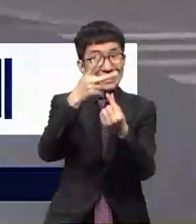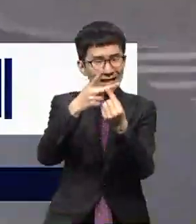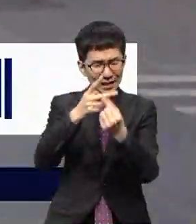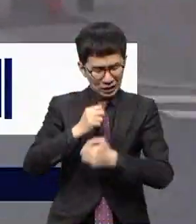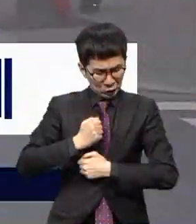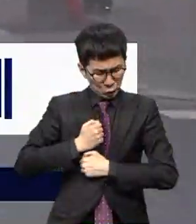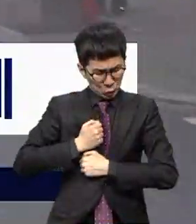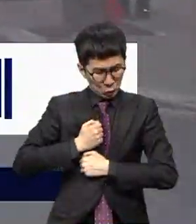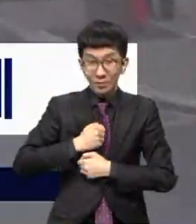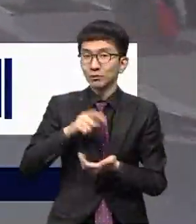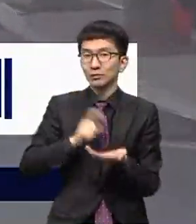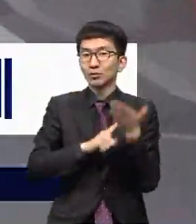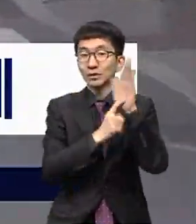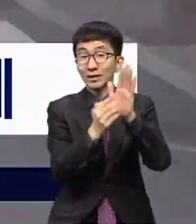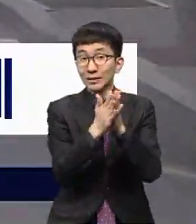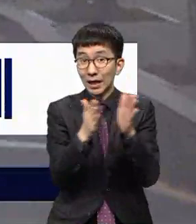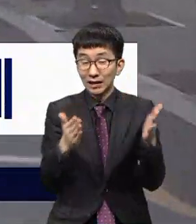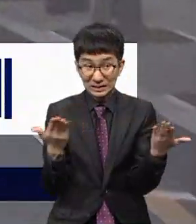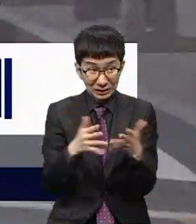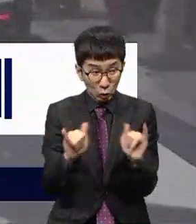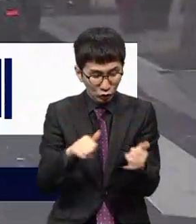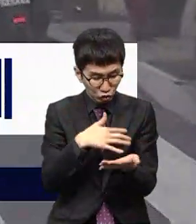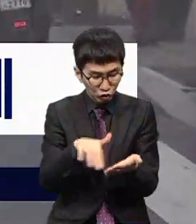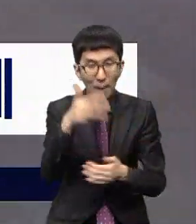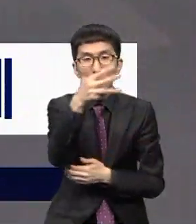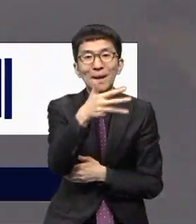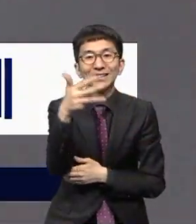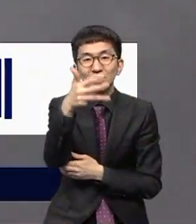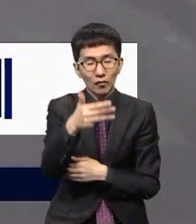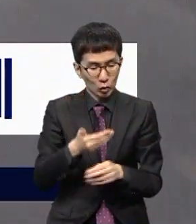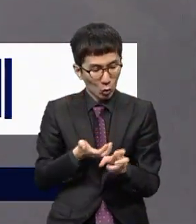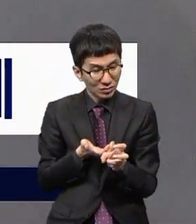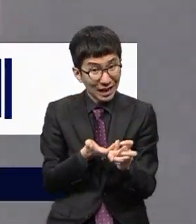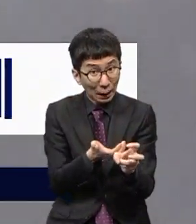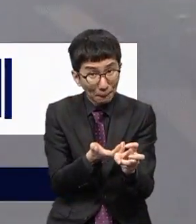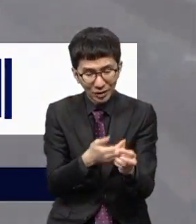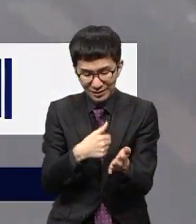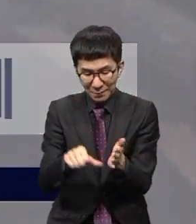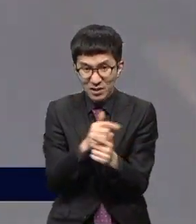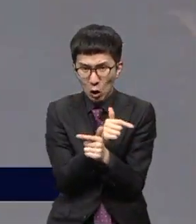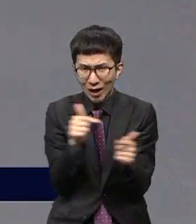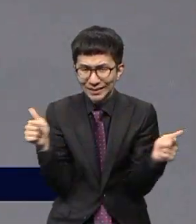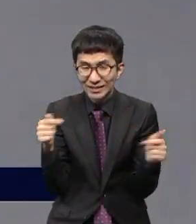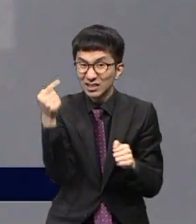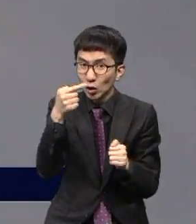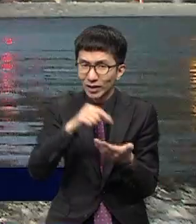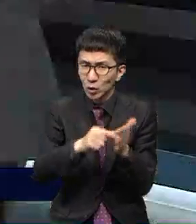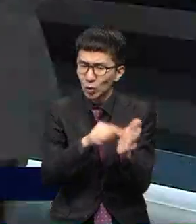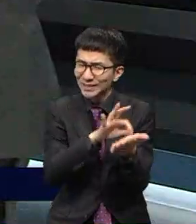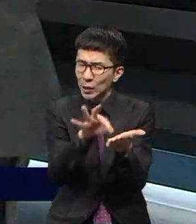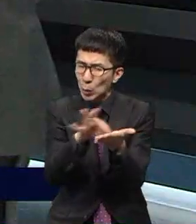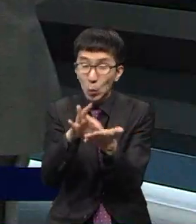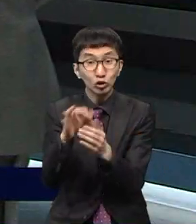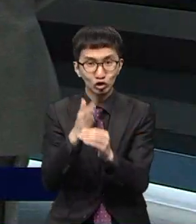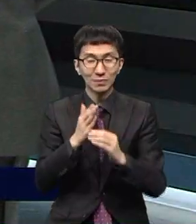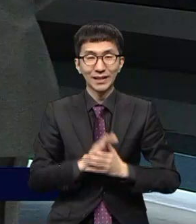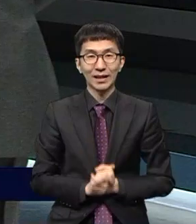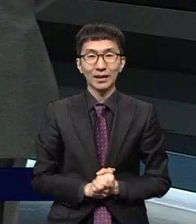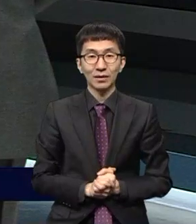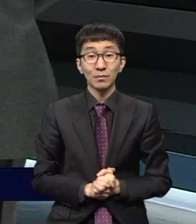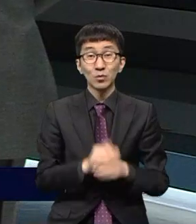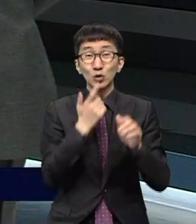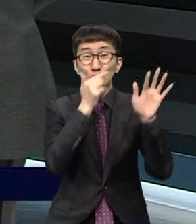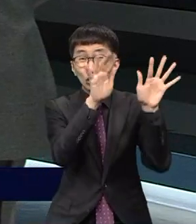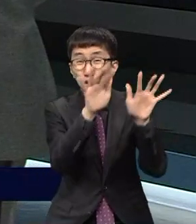체제에 돌입했습니다. 인력 8천여 명과 차량과 장비 천여 대를 투입해 제설 작업을 벌였습니다. 저 오늘